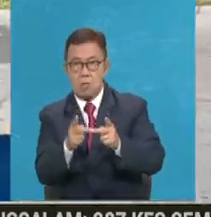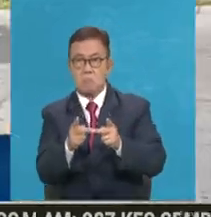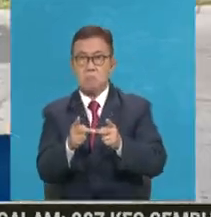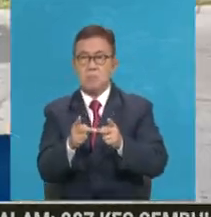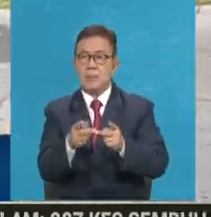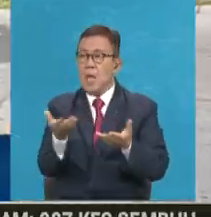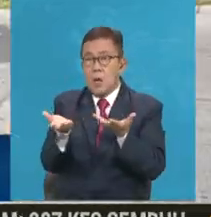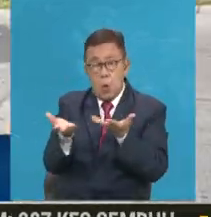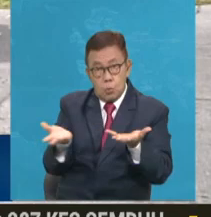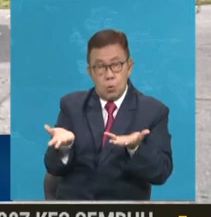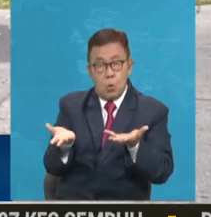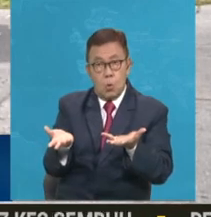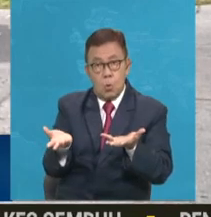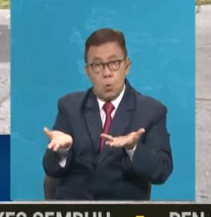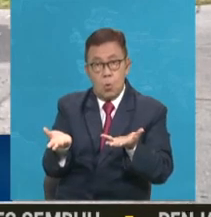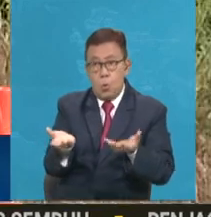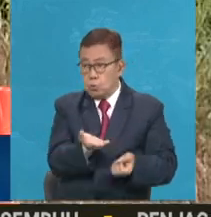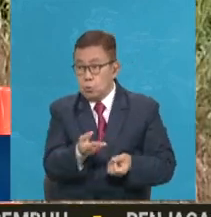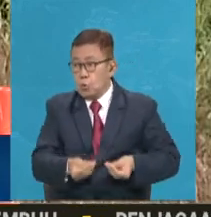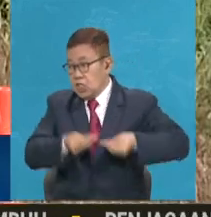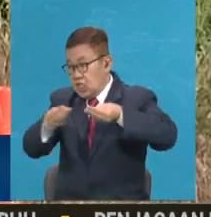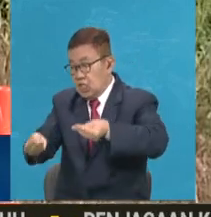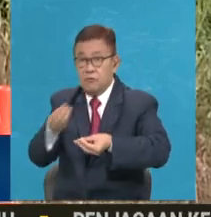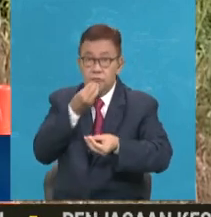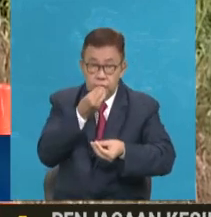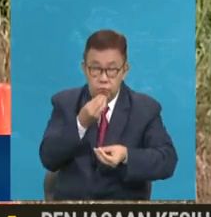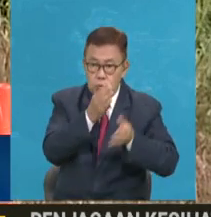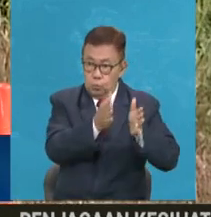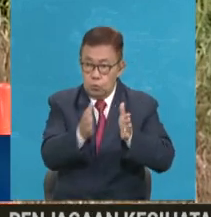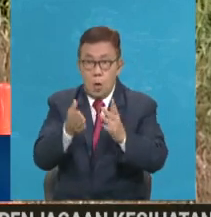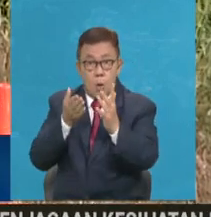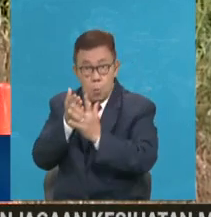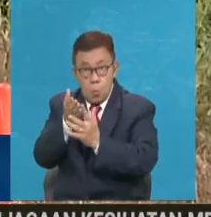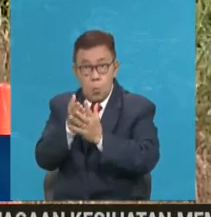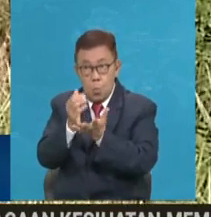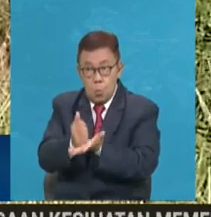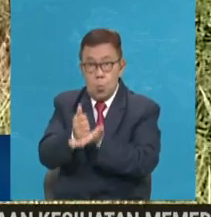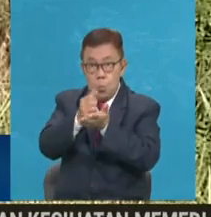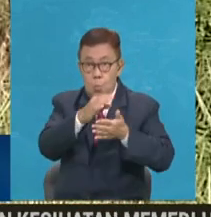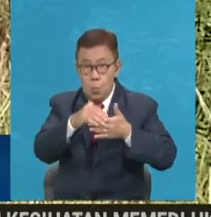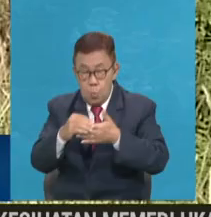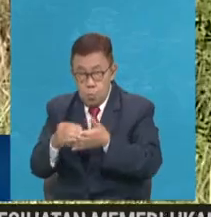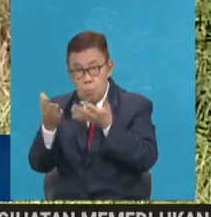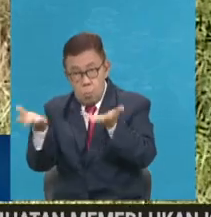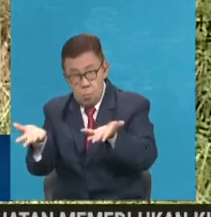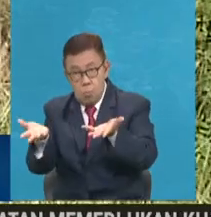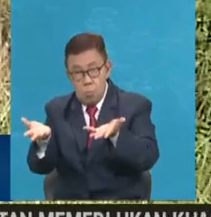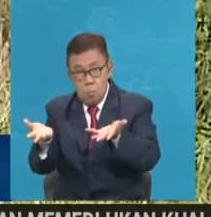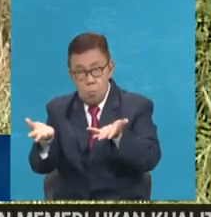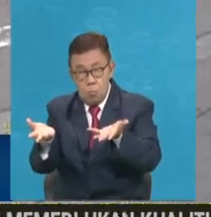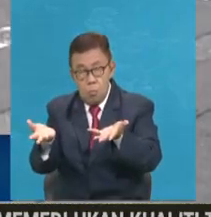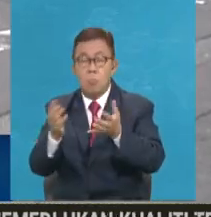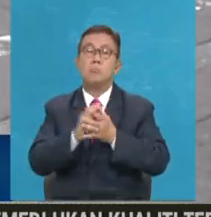langkah yang juga diambil barang-barang catuan makanan diaturkan melalui bantuan pemimpin agar umbi di